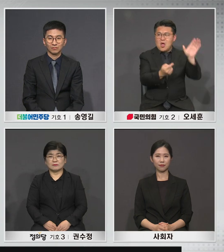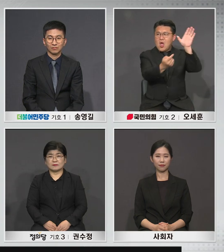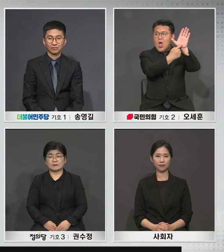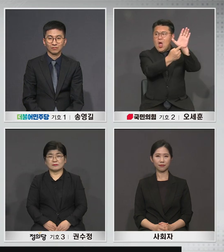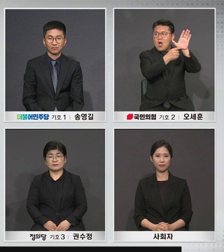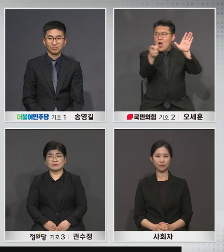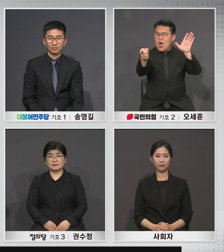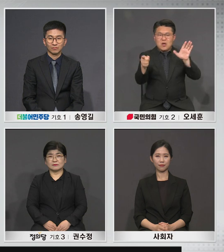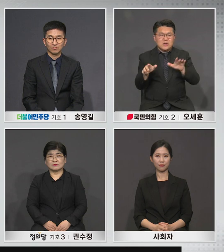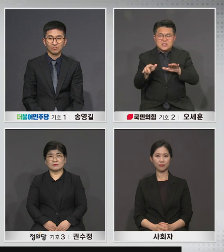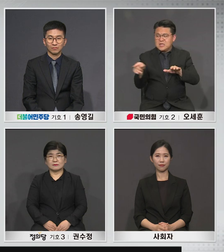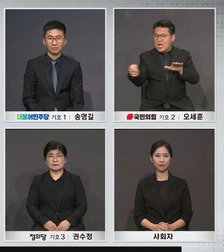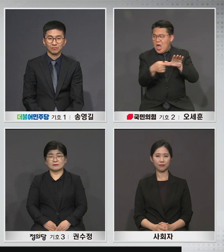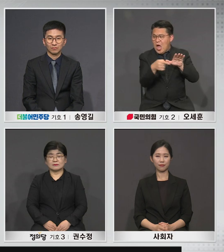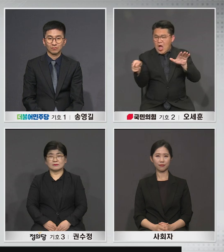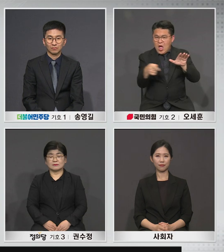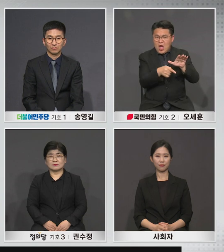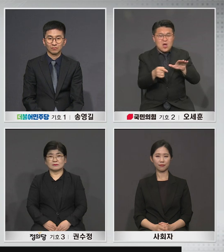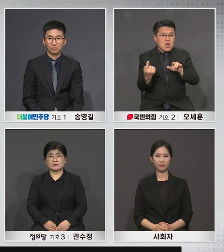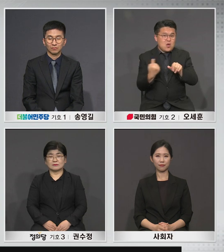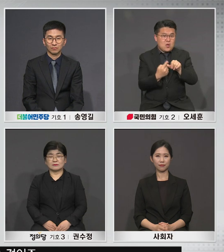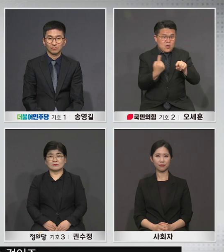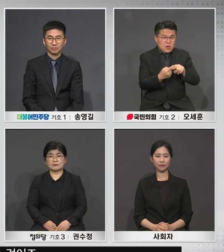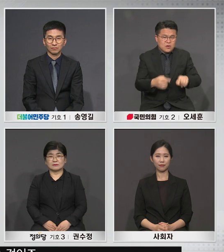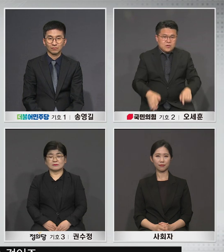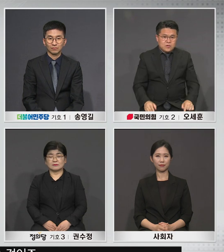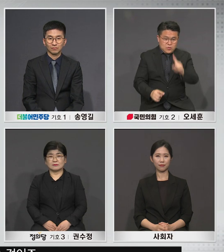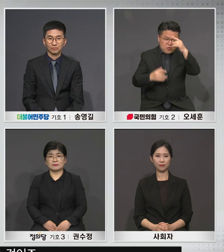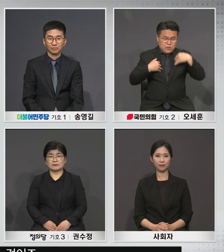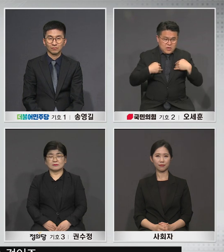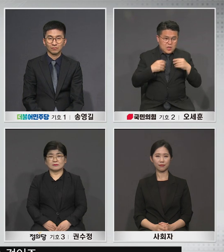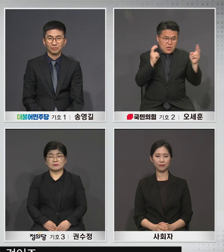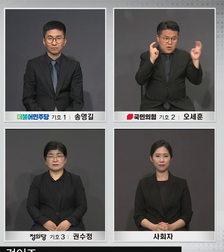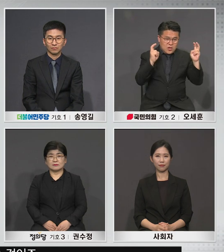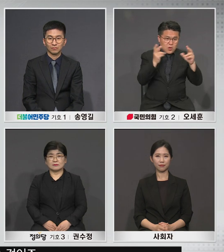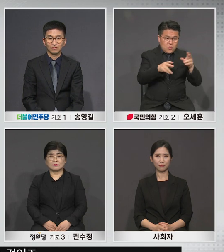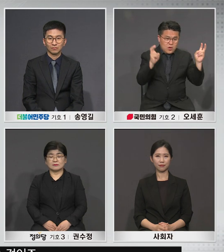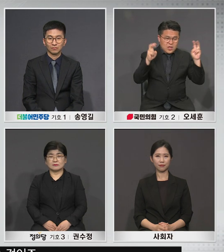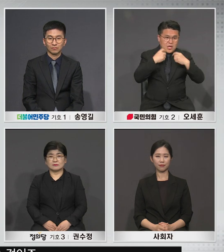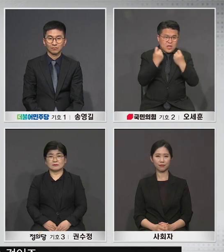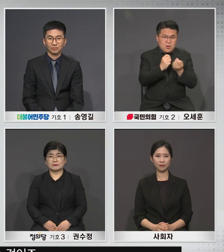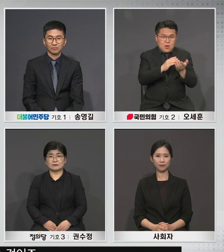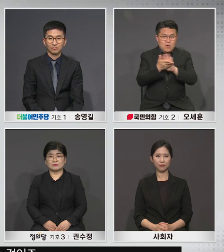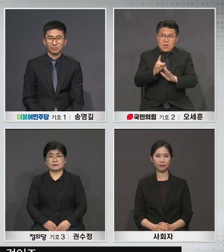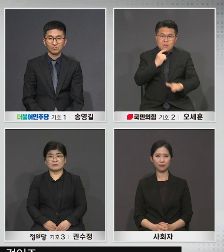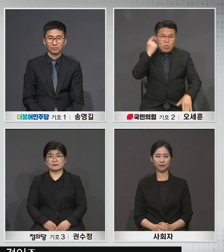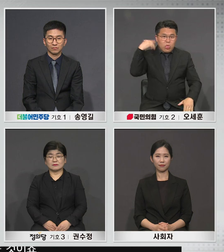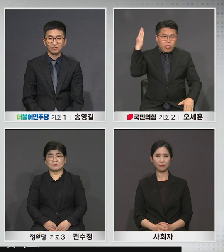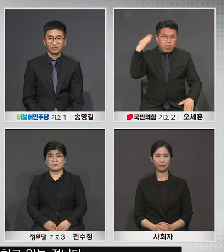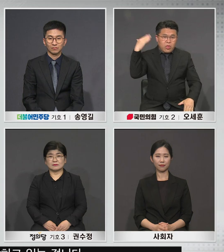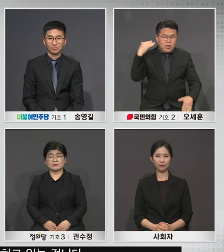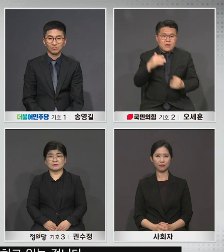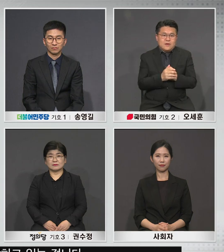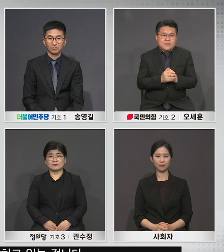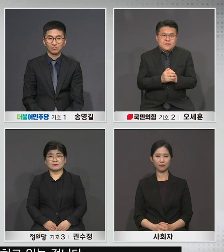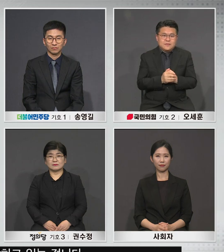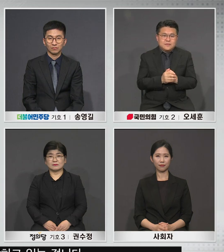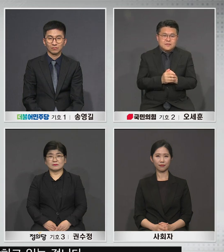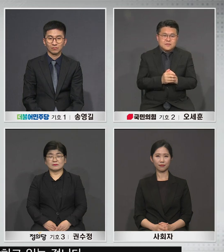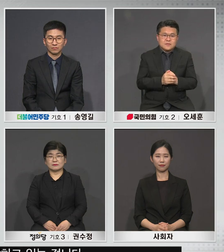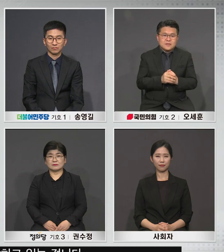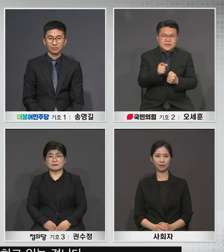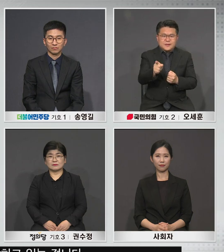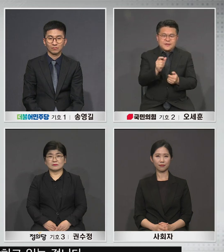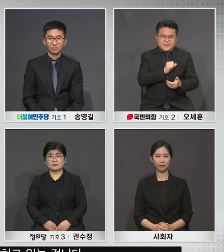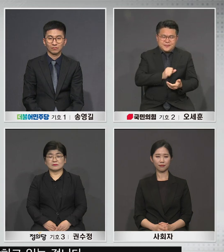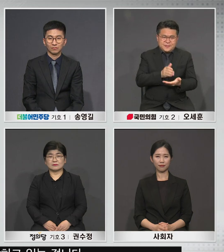정부가 민영화하겠다는 건 저는 어느 한 기업도 들어본 적이 없는데 그렇게 보도된 것도 없고요. 자중 자해해